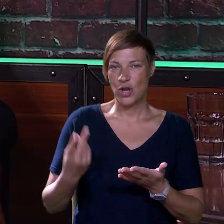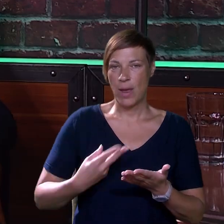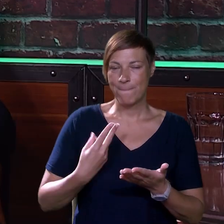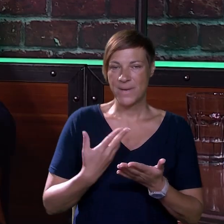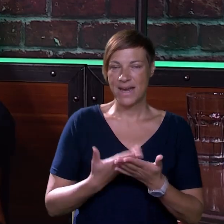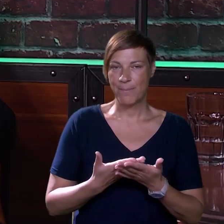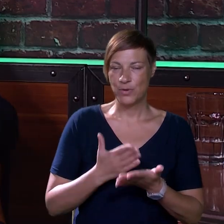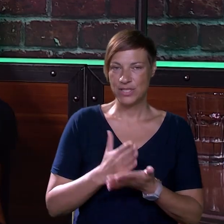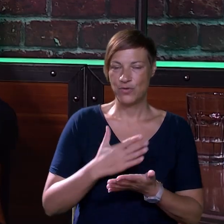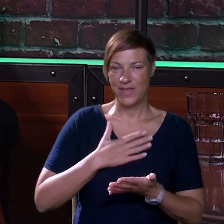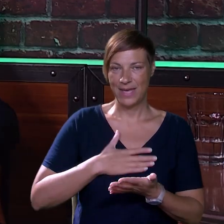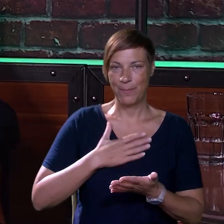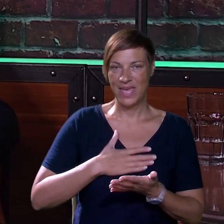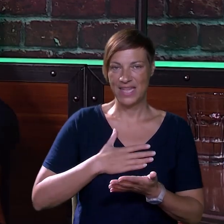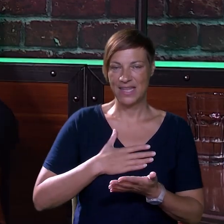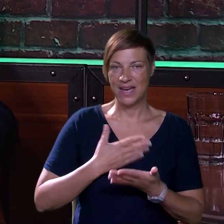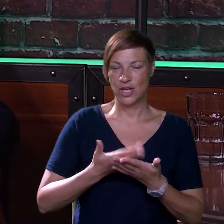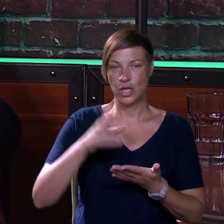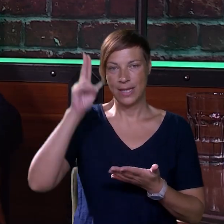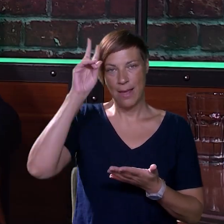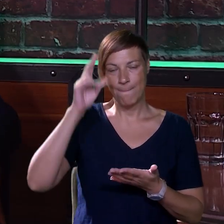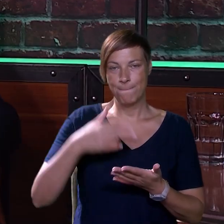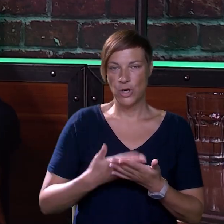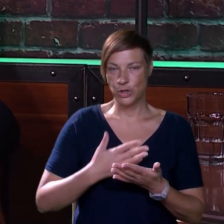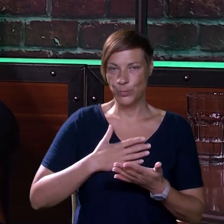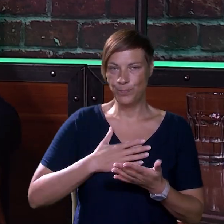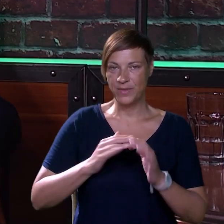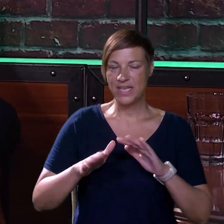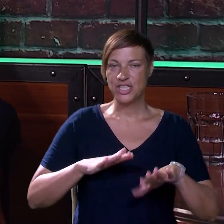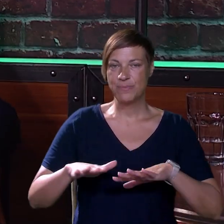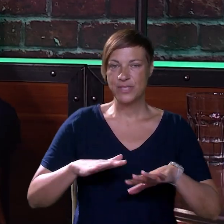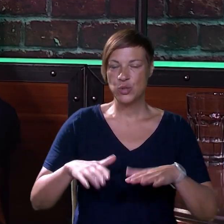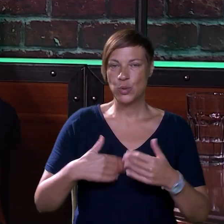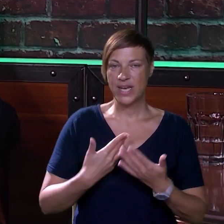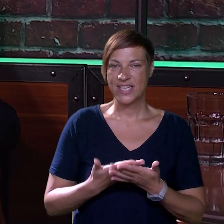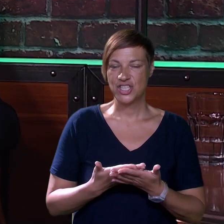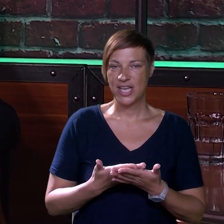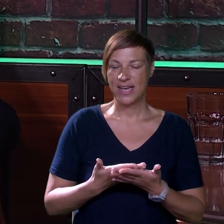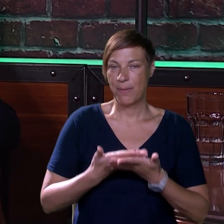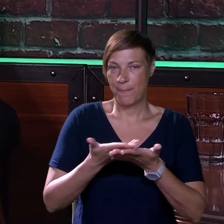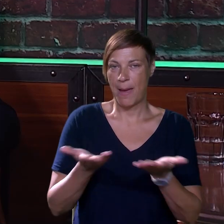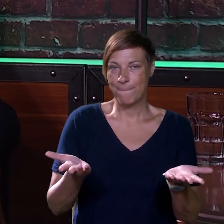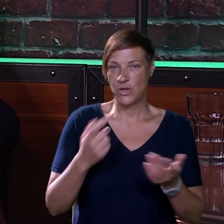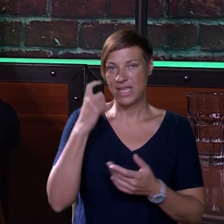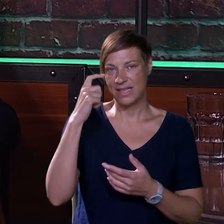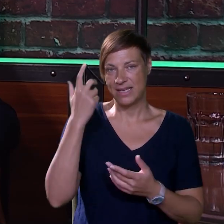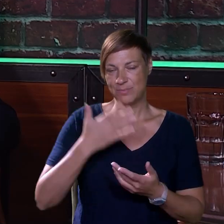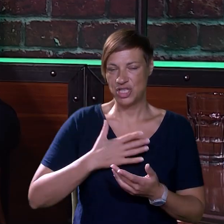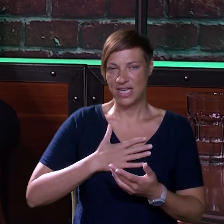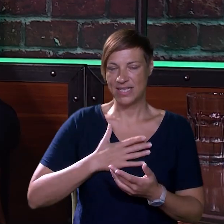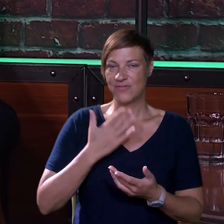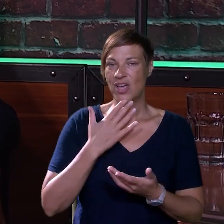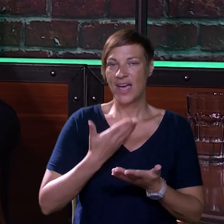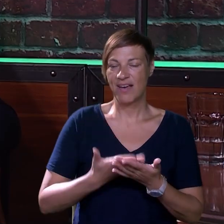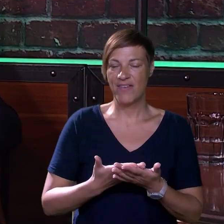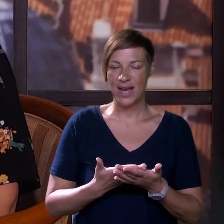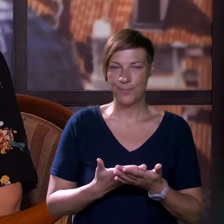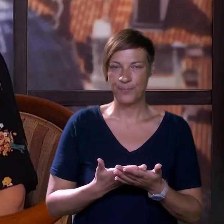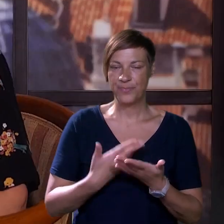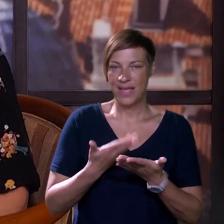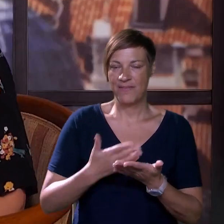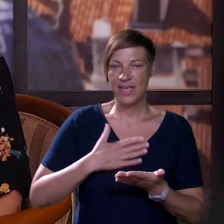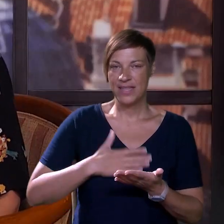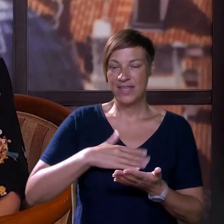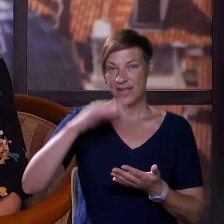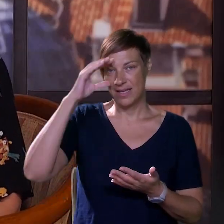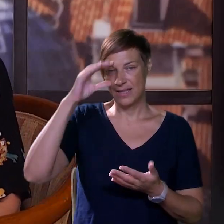na pozivu, uvijek mi je drago da mogu nešto našim sugrađanima eto, podijeliti razmišljanja sve. Hvala. A